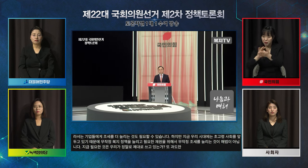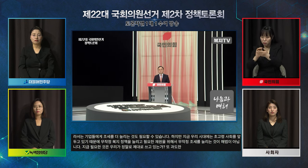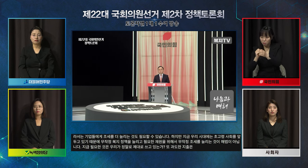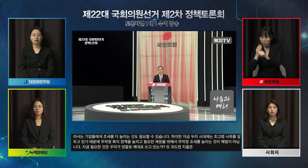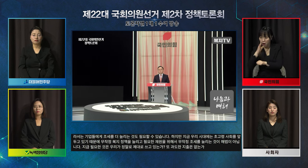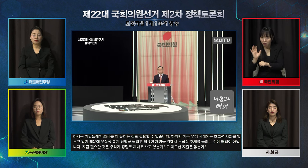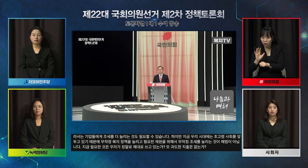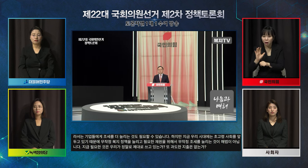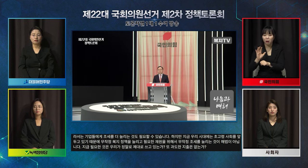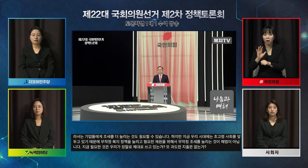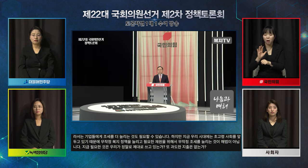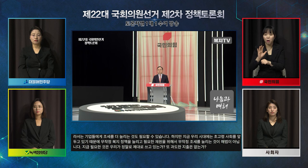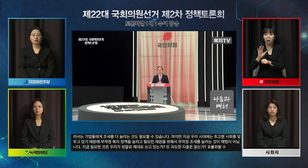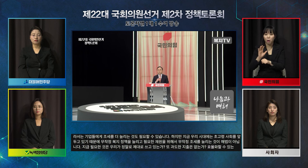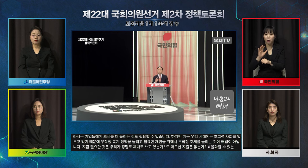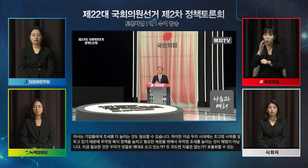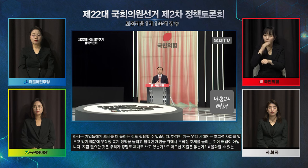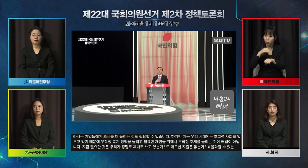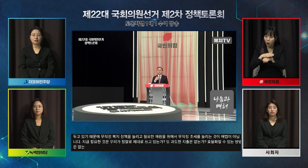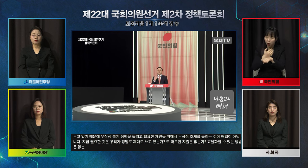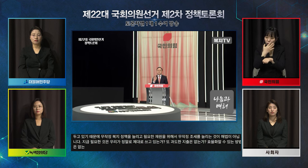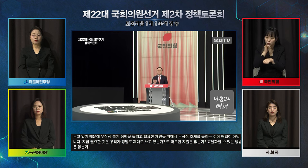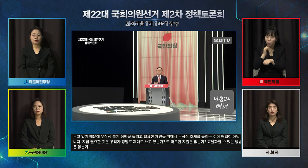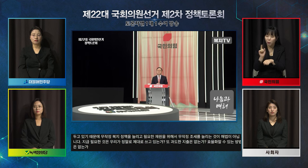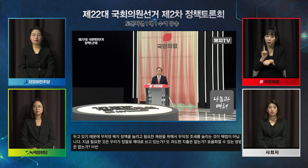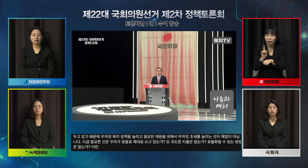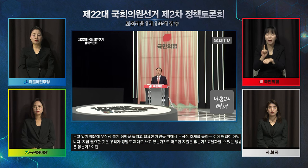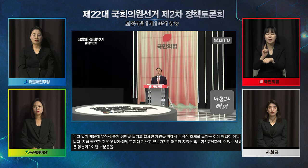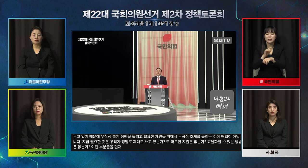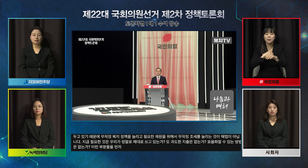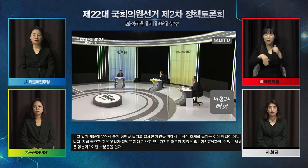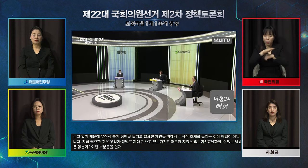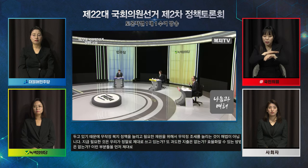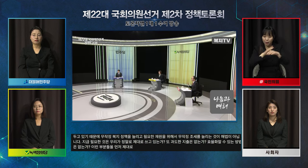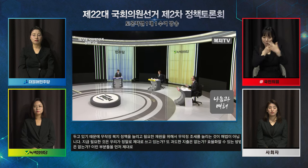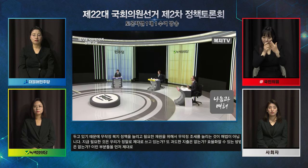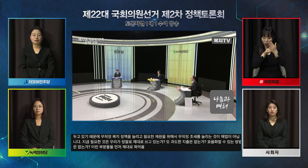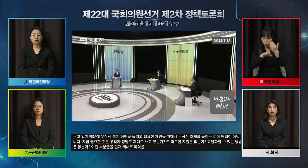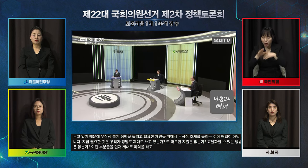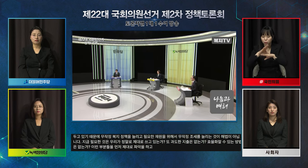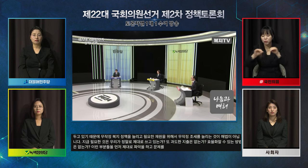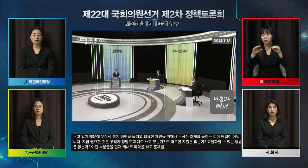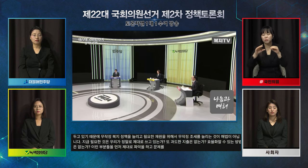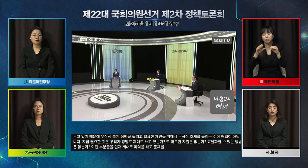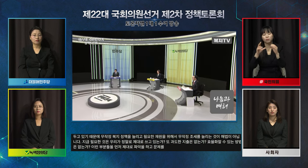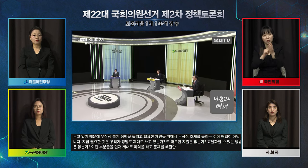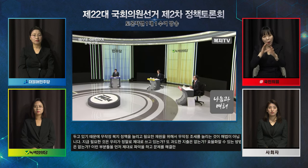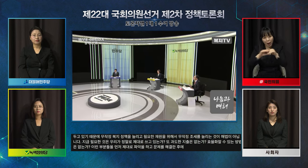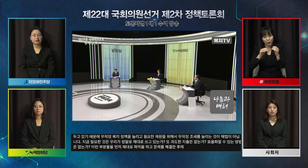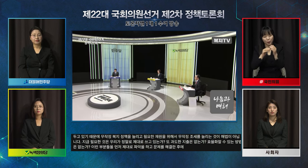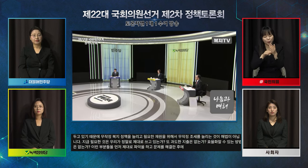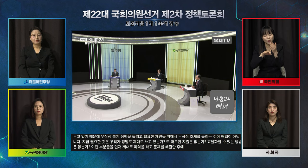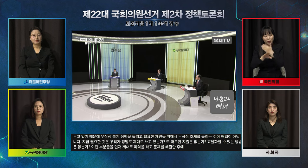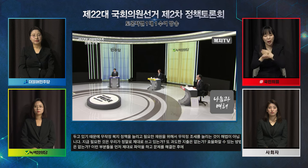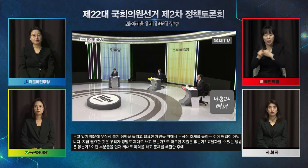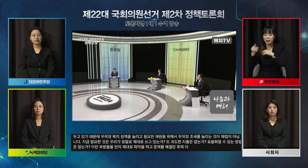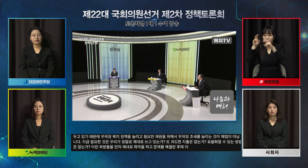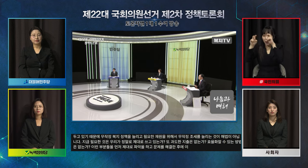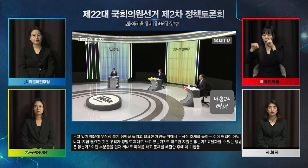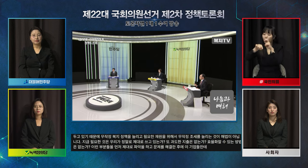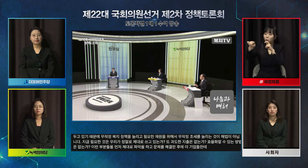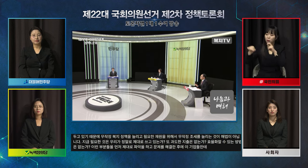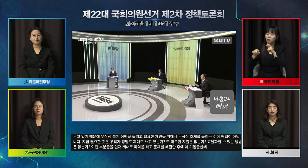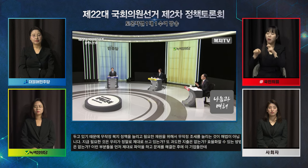효율할 수 있는 방법 없는가 이런 부분들을 먼저 제대로 파악을 하고 문제를 해결한 후에 이 기업들한테